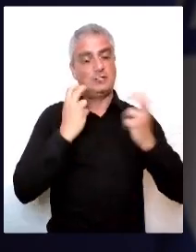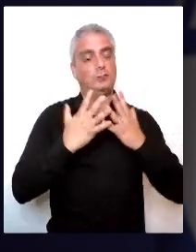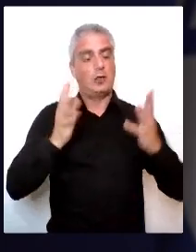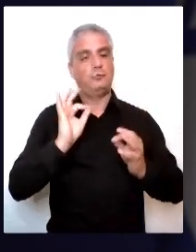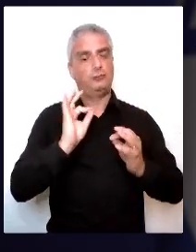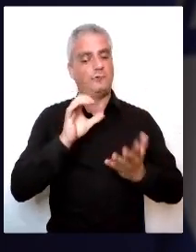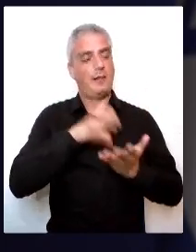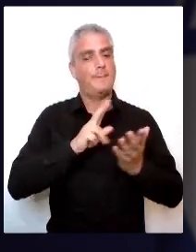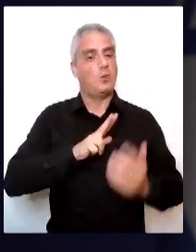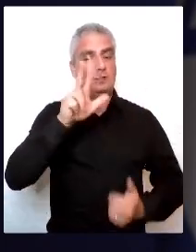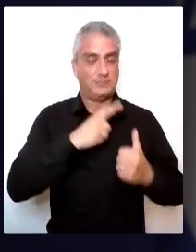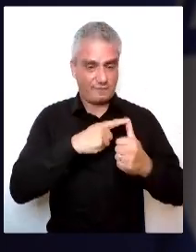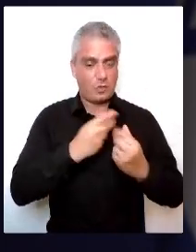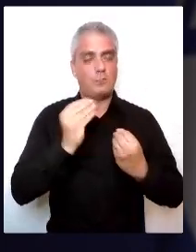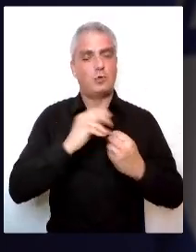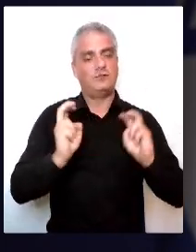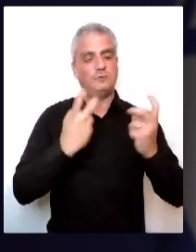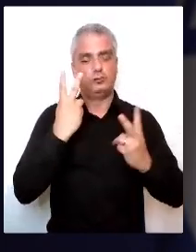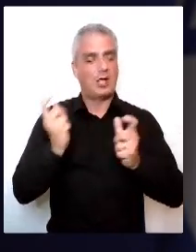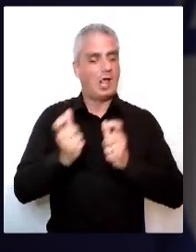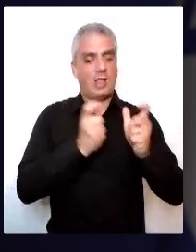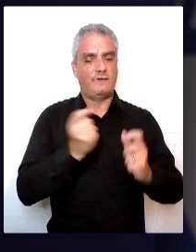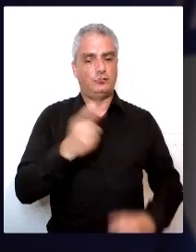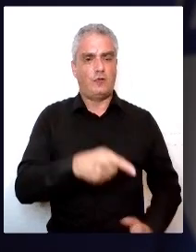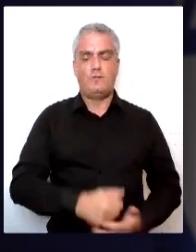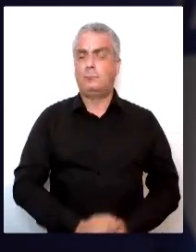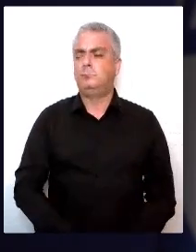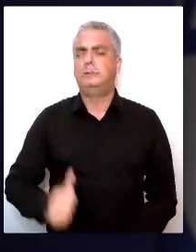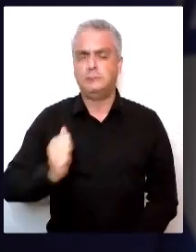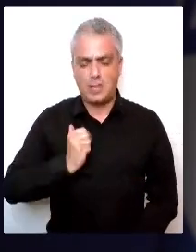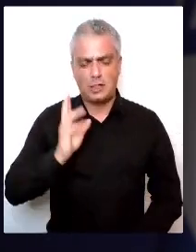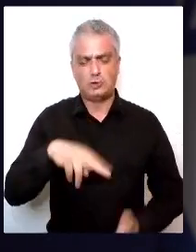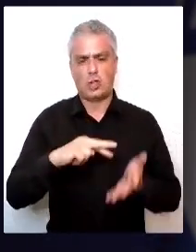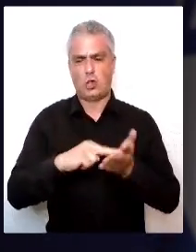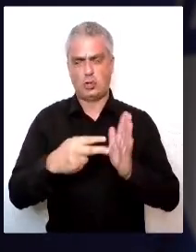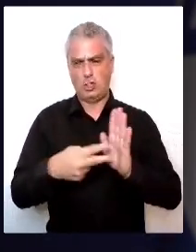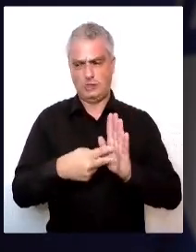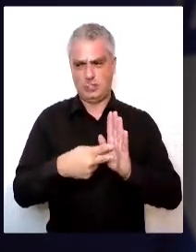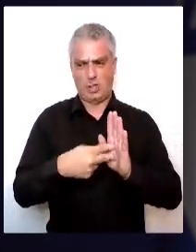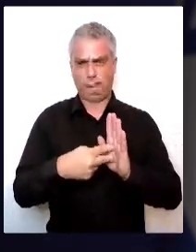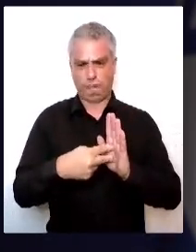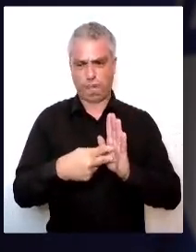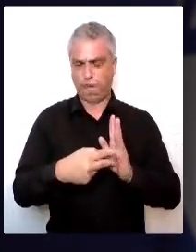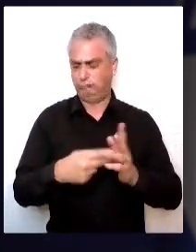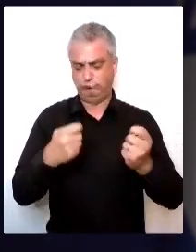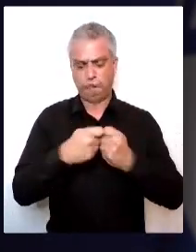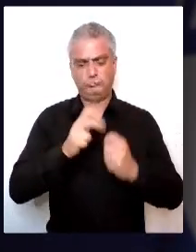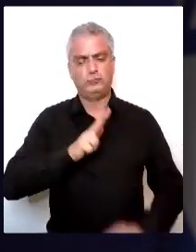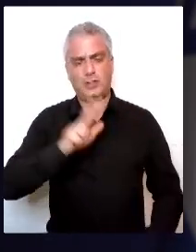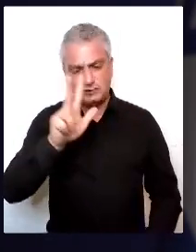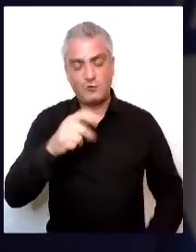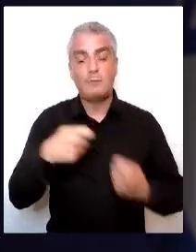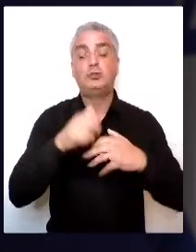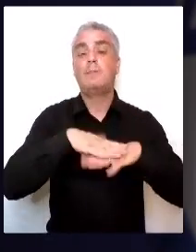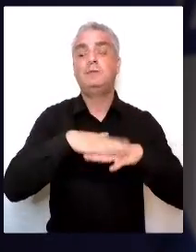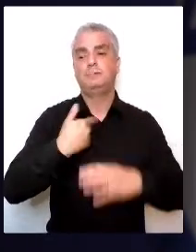פיקוד הצפון בנוסף לגיוס שתי החטיבות השבוע לצהל יש תוכניות בהקשר לצפון בהקשר למשימה